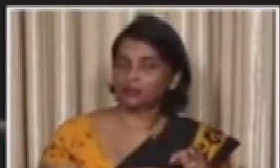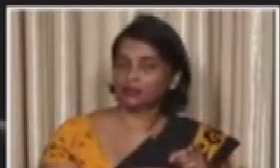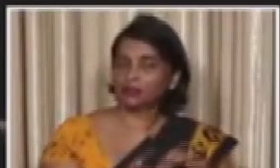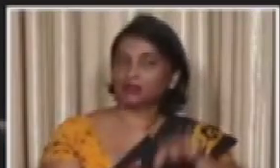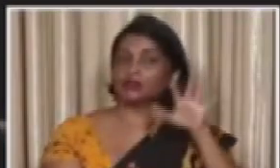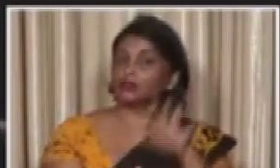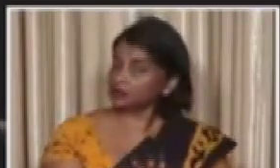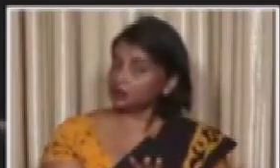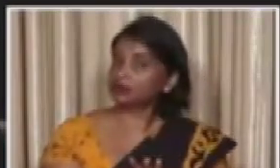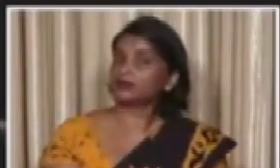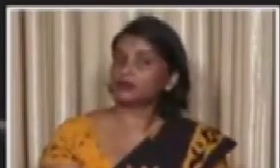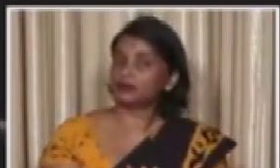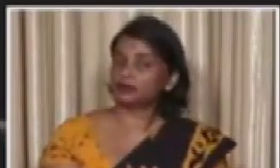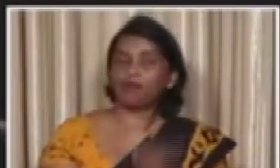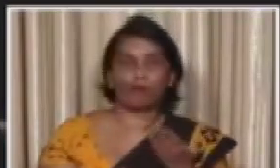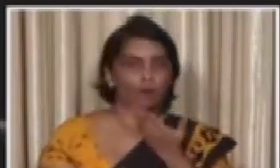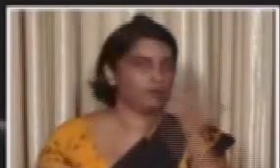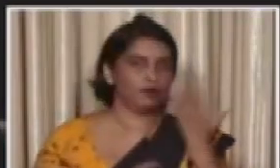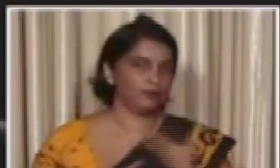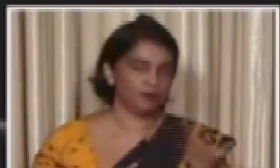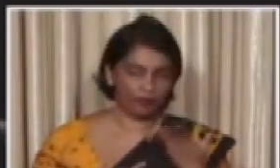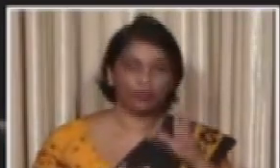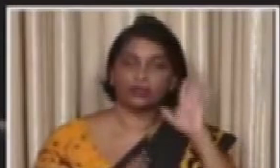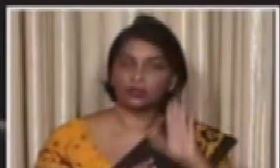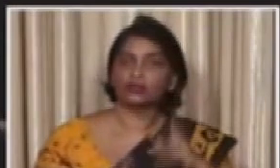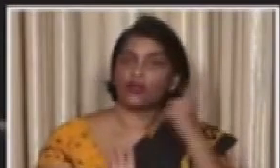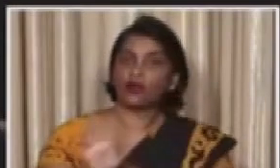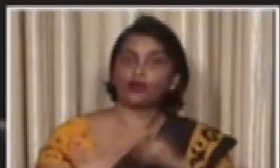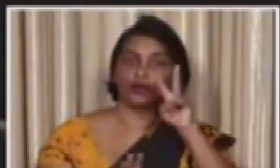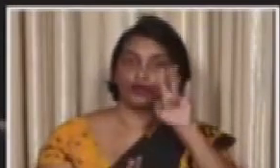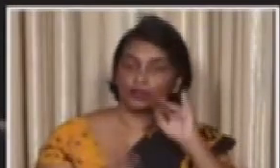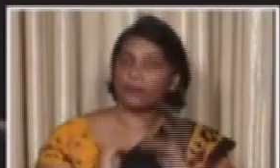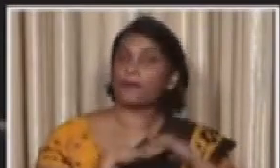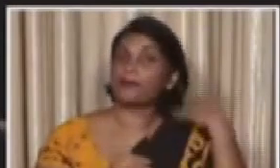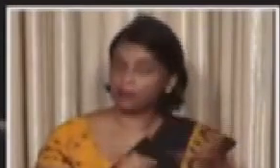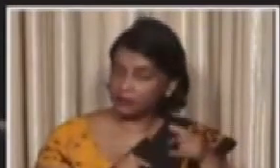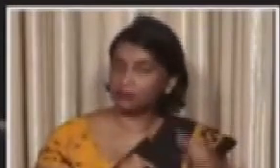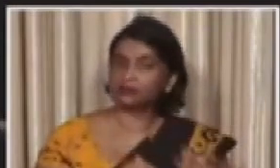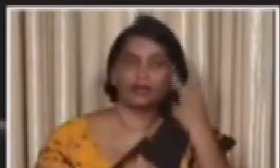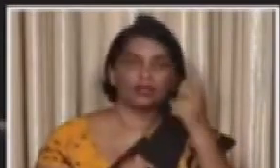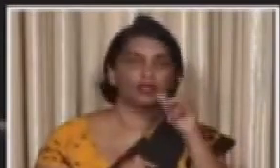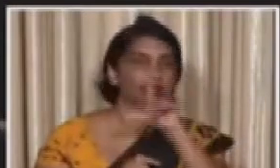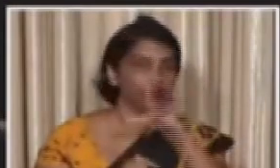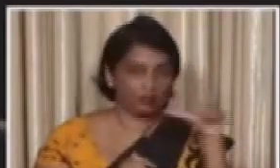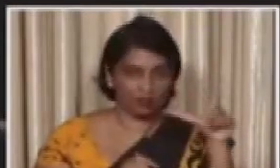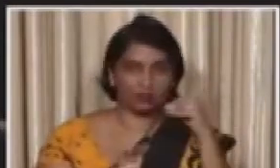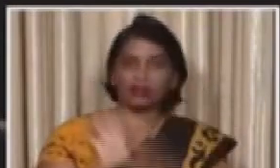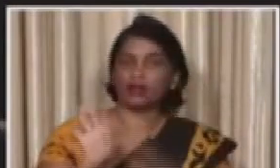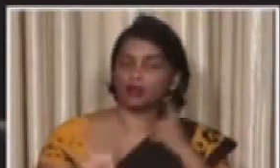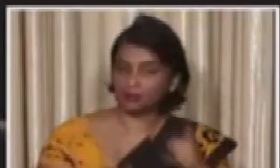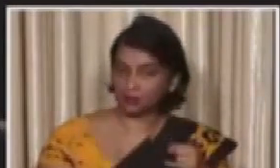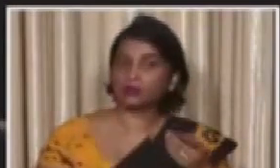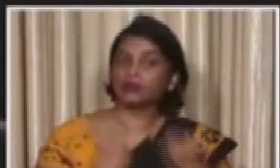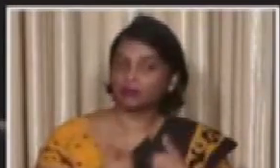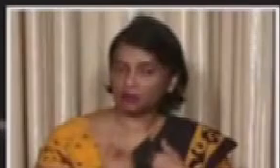ස්ථාපිත කරන්න පුළුවන්කමක් තිබුණේ. ඉන් අවුරුදු 26කට පසුව 2017 වර්ෂයේ